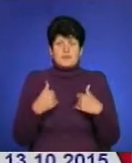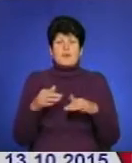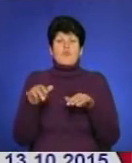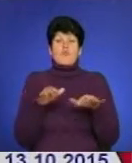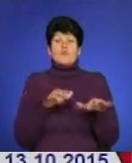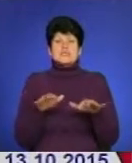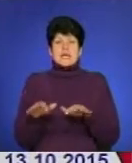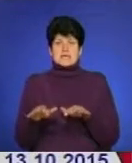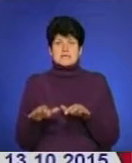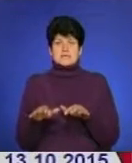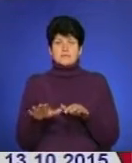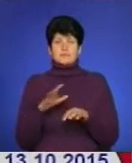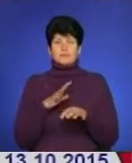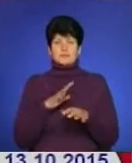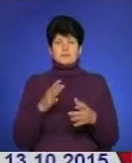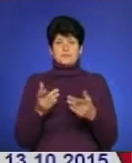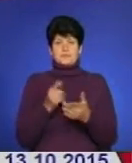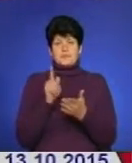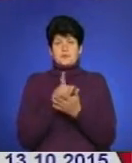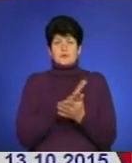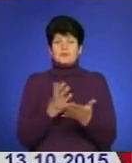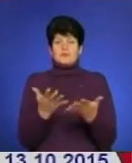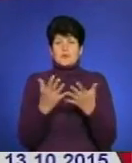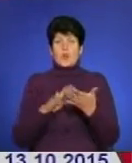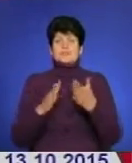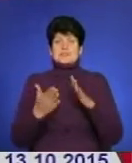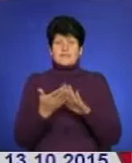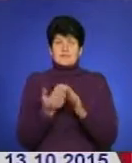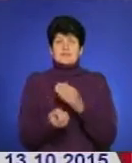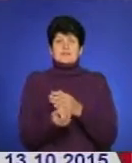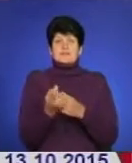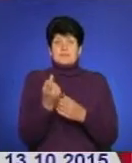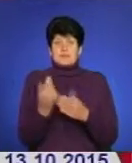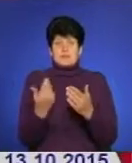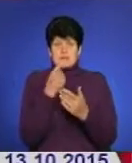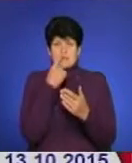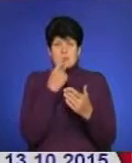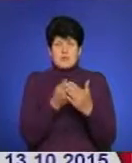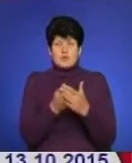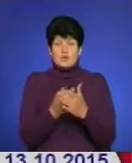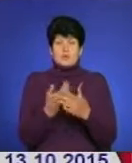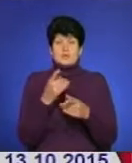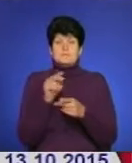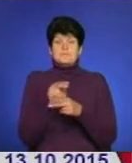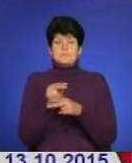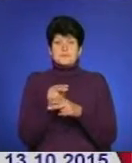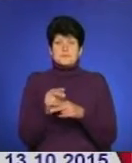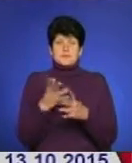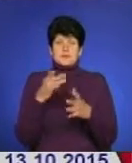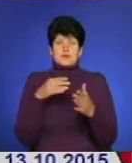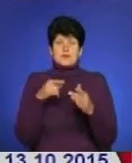процесі покликані були з'ясувати обставини, які склалися напередодні з реконструкцією перинатального центру матері і